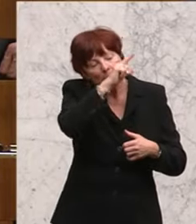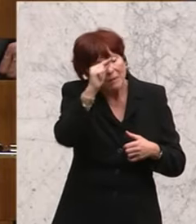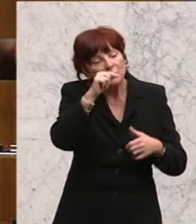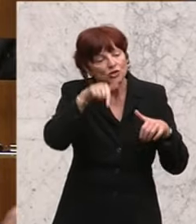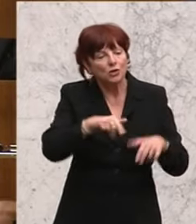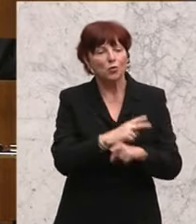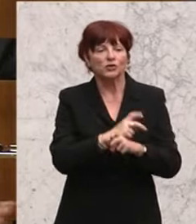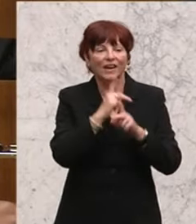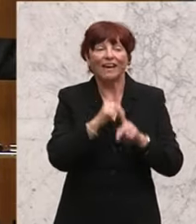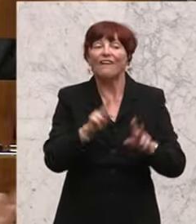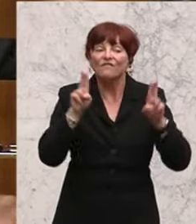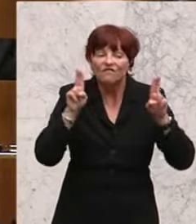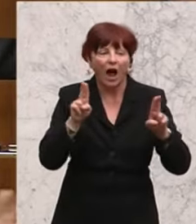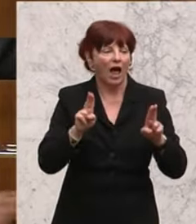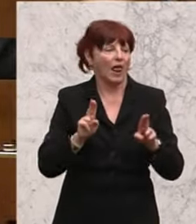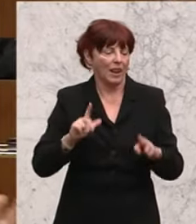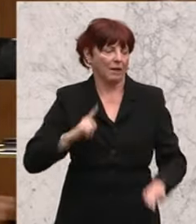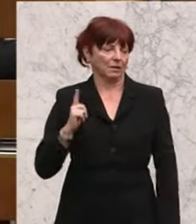können.